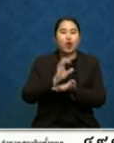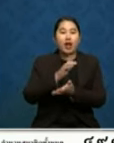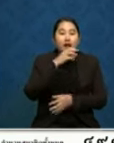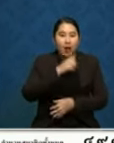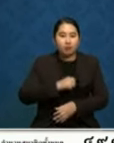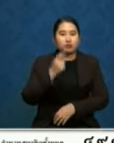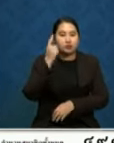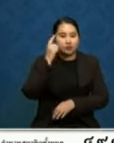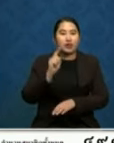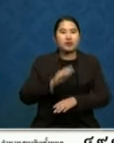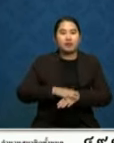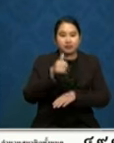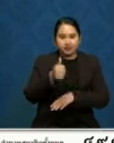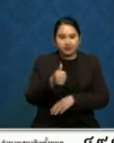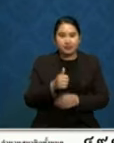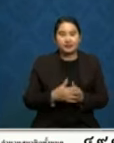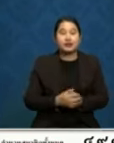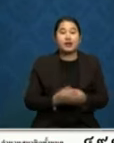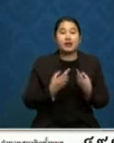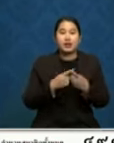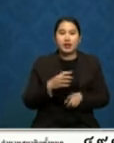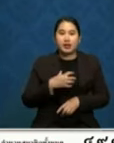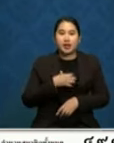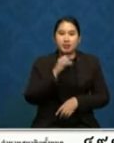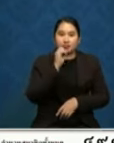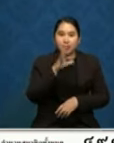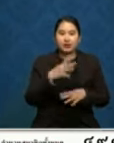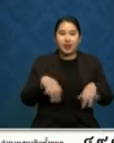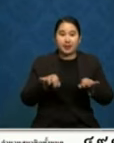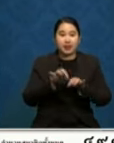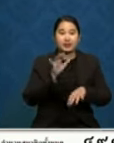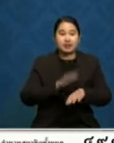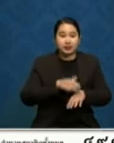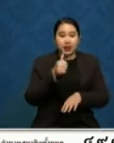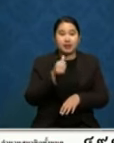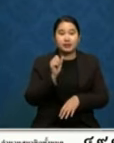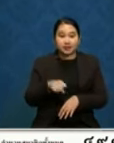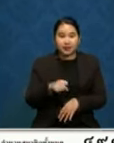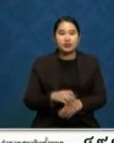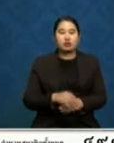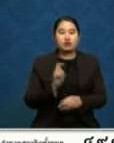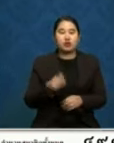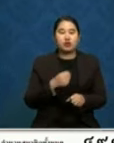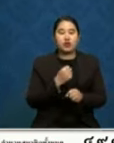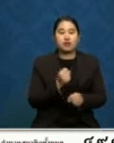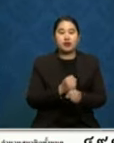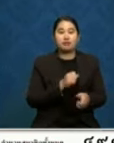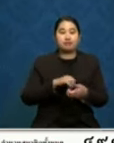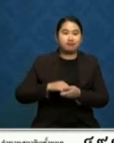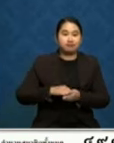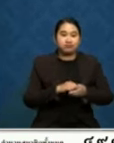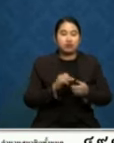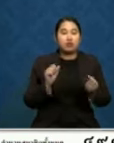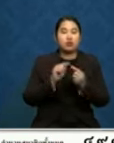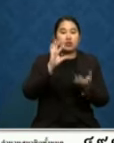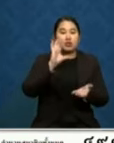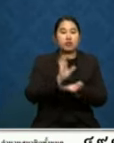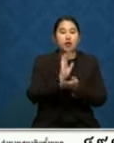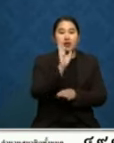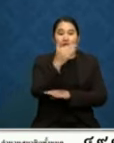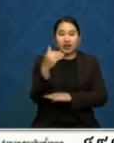ความชำนาญแต่ผมอยากให้ท่านขยายความชำนาญท่านว่าในการบูรณาการกันกับสำนักงานตำรวจแห่งชา